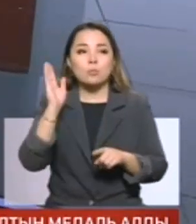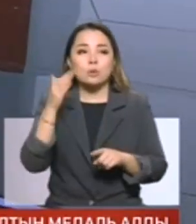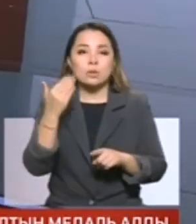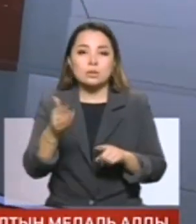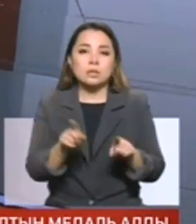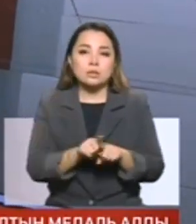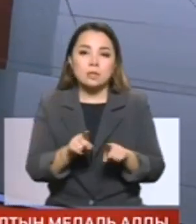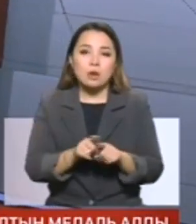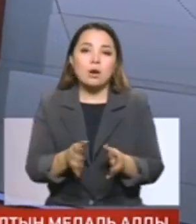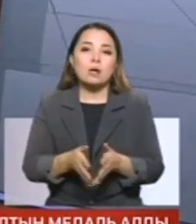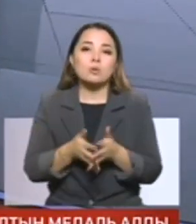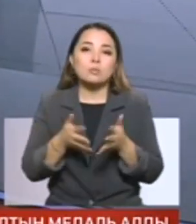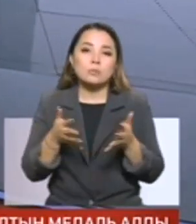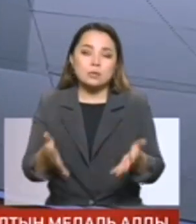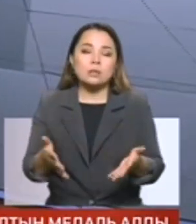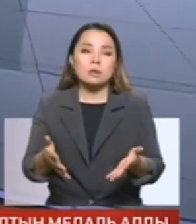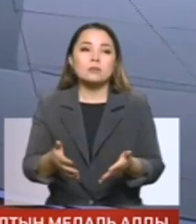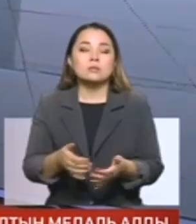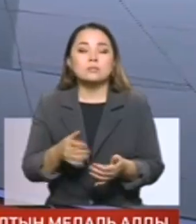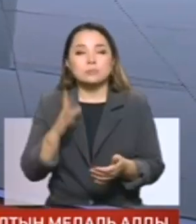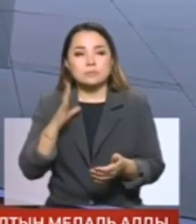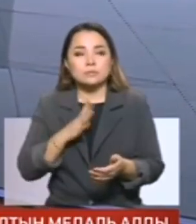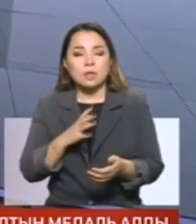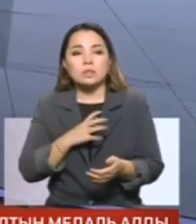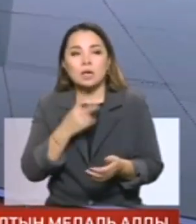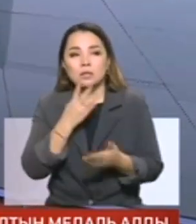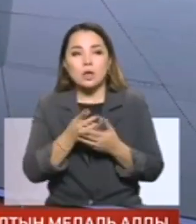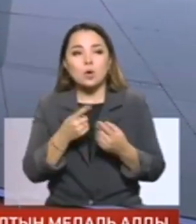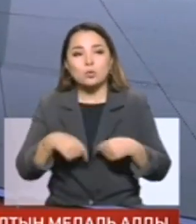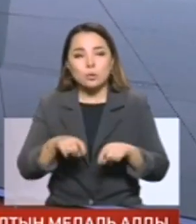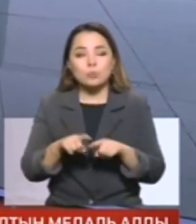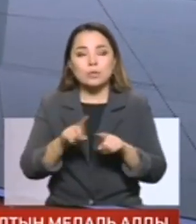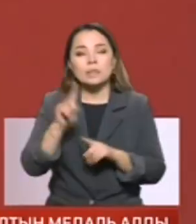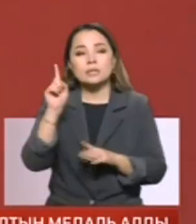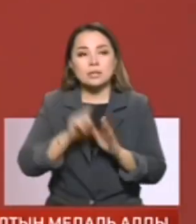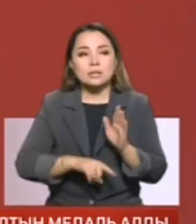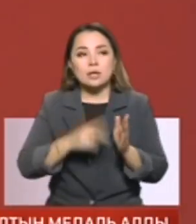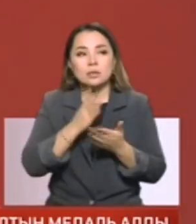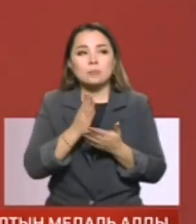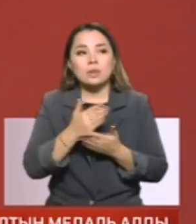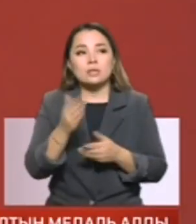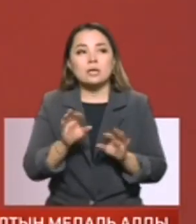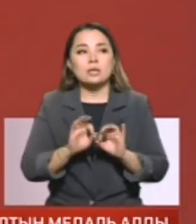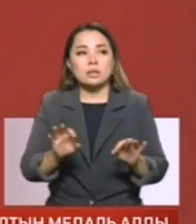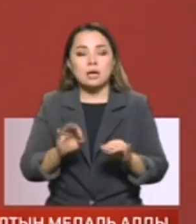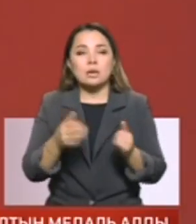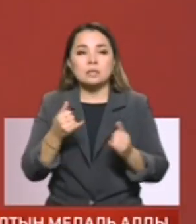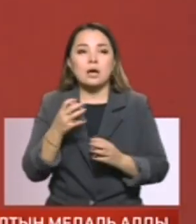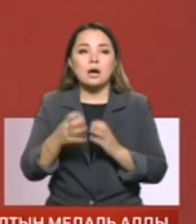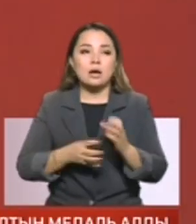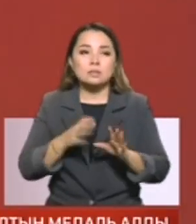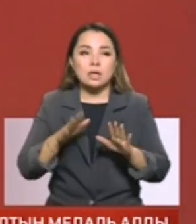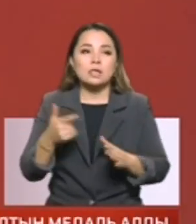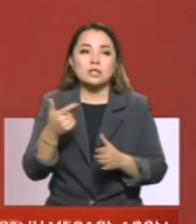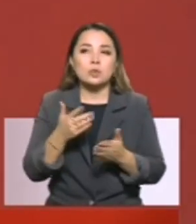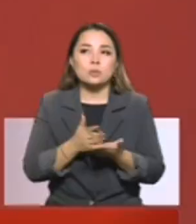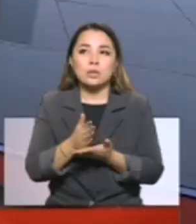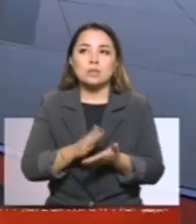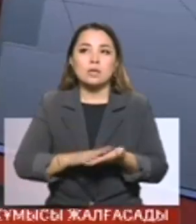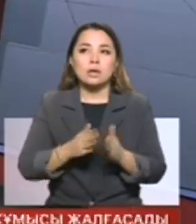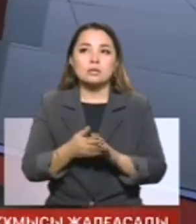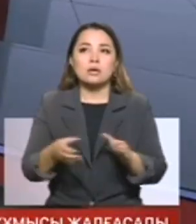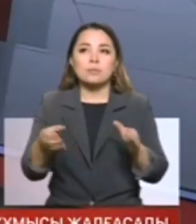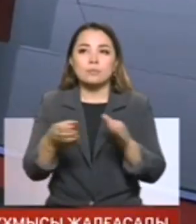де ауқымды, ауқатты, айбарлы осындай ұйым болады деген сенім бар. Я өзіңіз айтқандай, қазір әлемде геосаяси